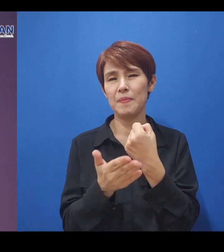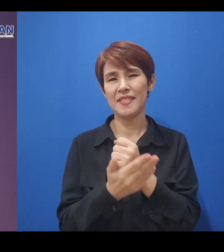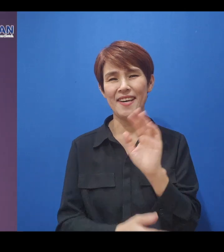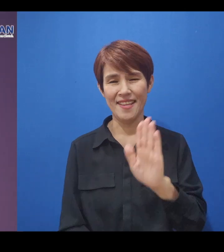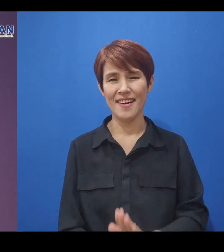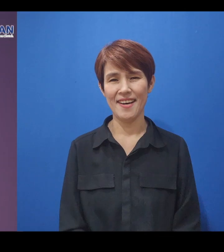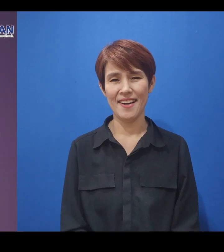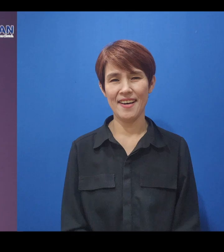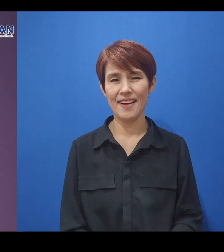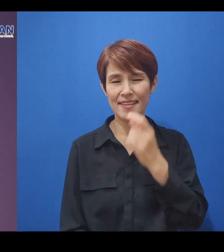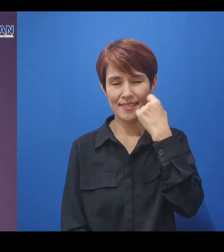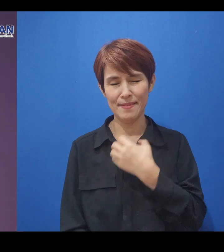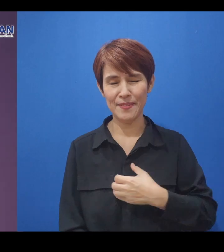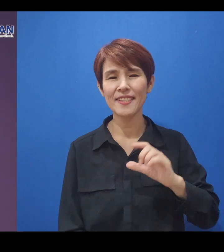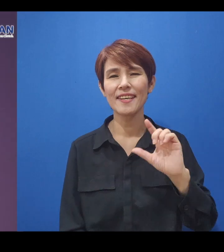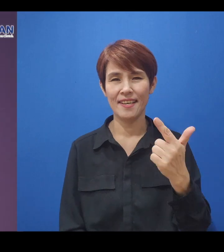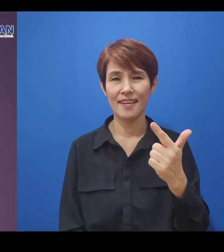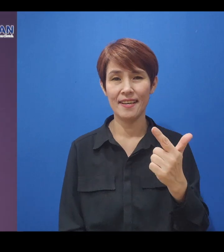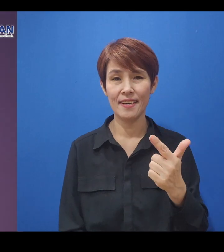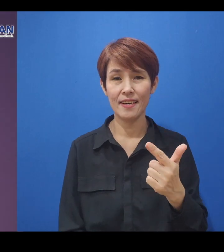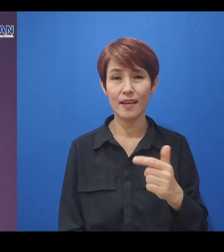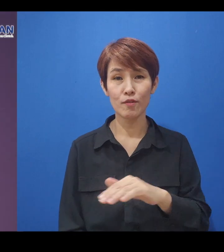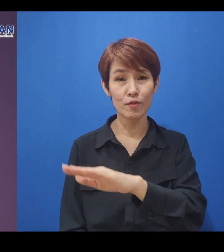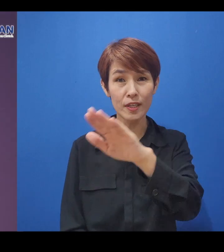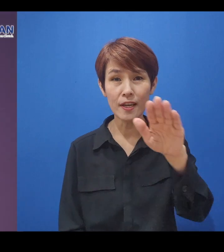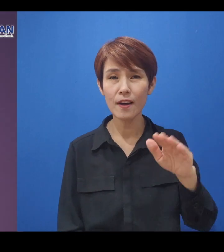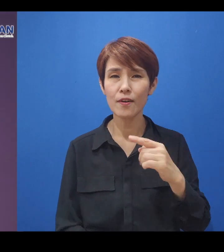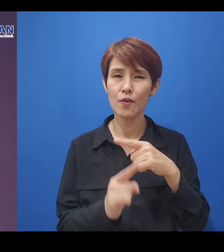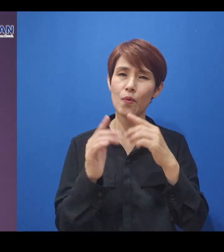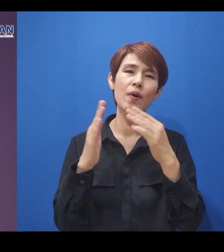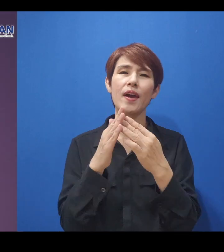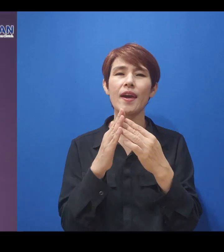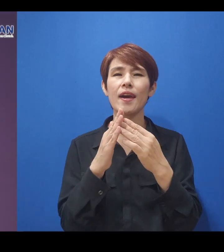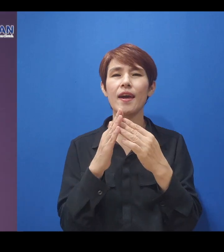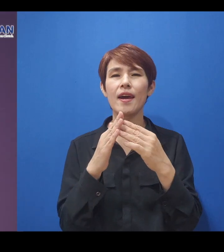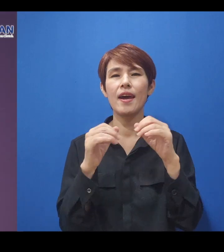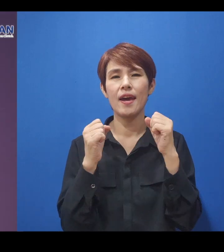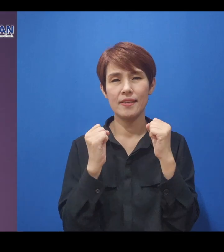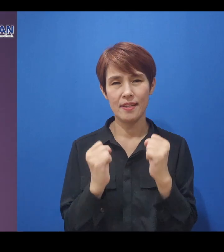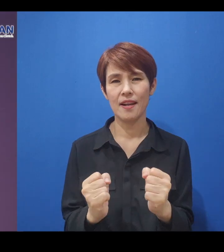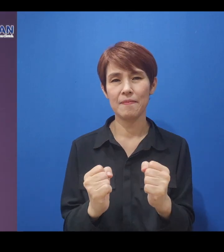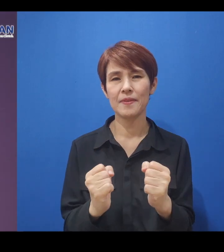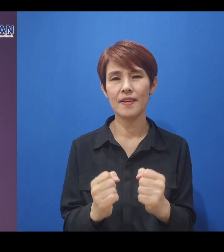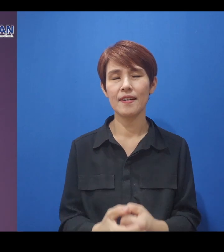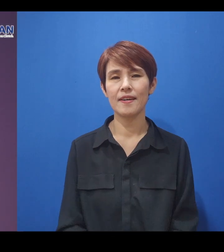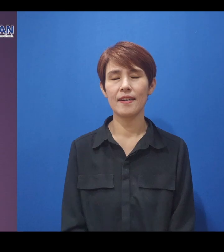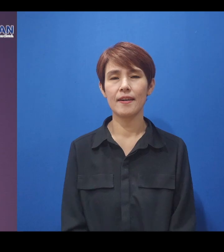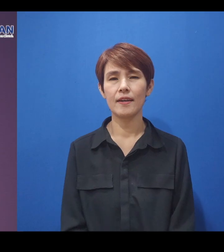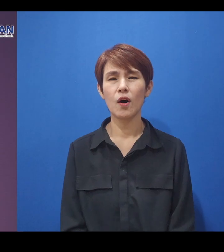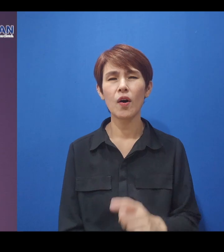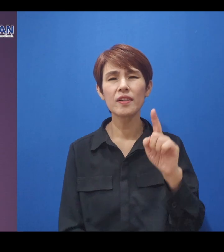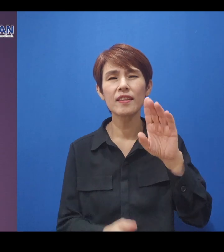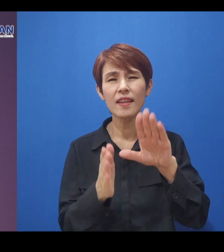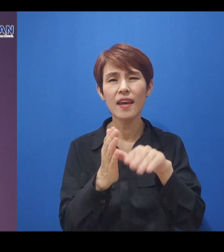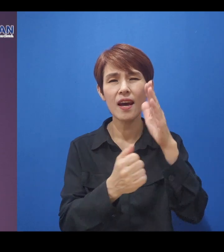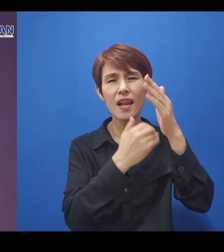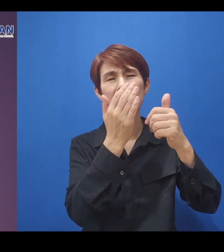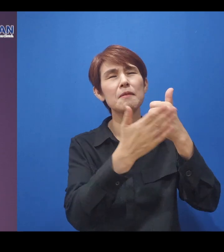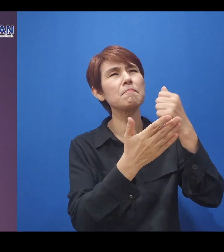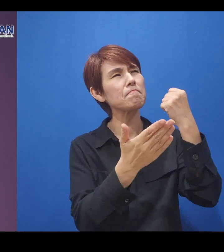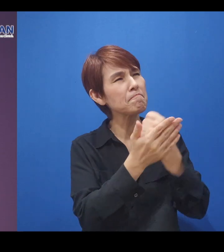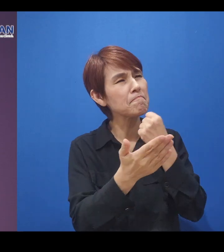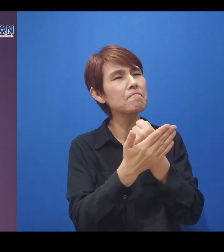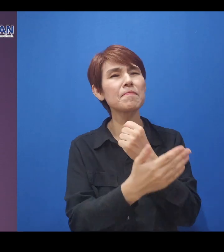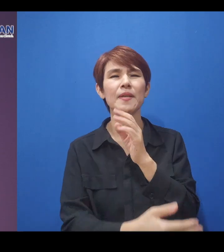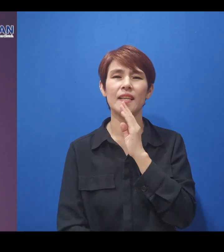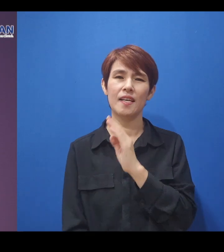우리를 교회로 살아가게 할 줄 믿습니다. 말씀을 맺겠습니다. 때로 서운합니다.